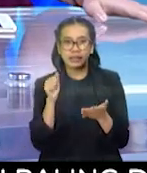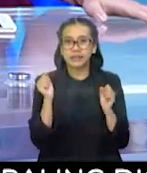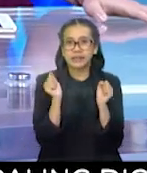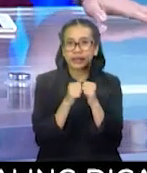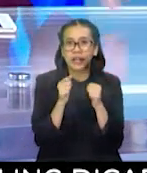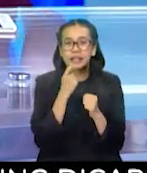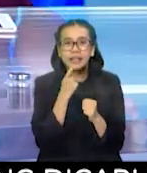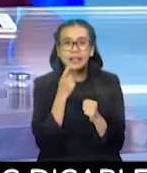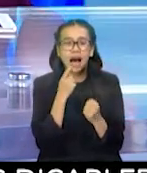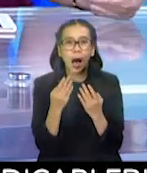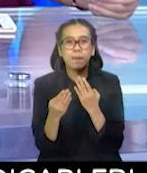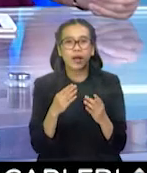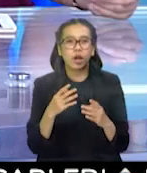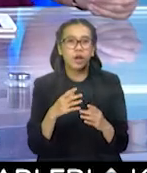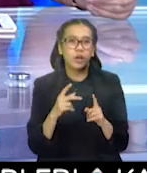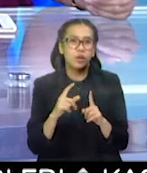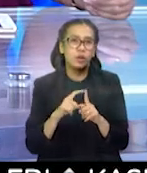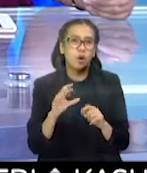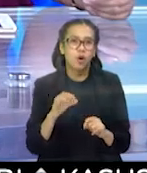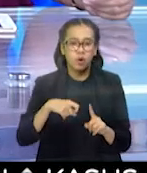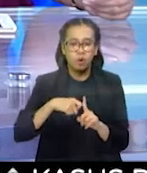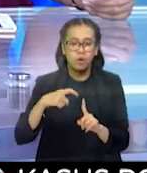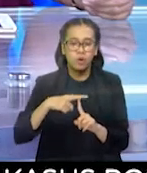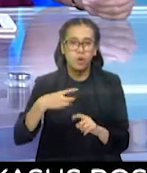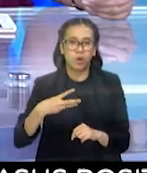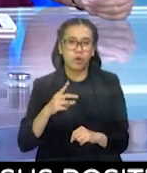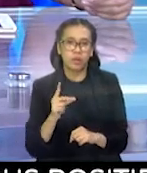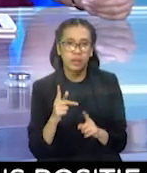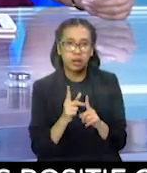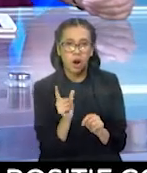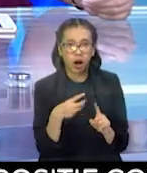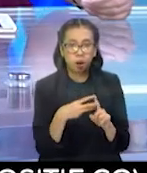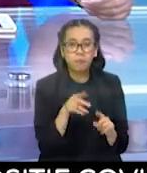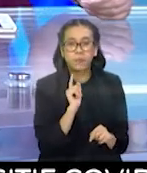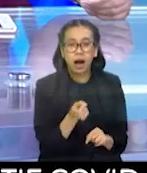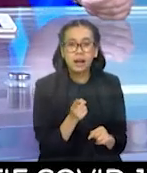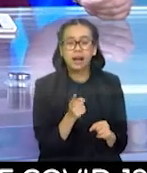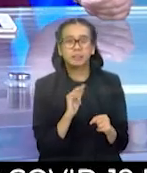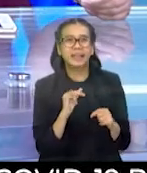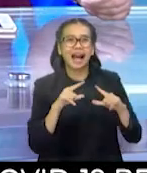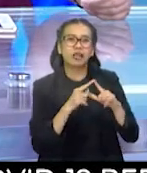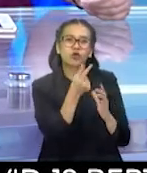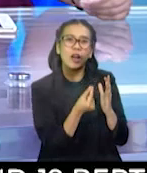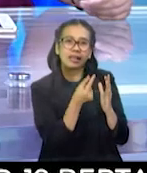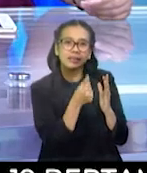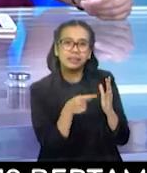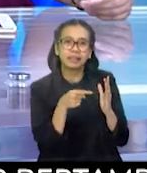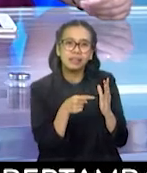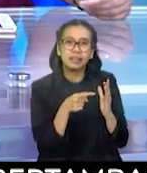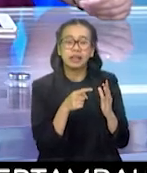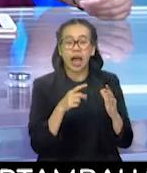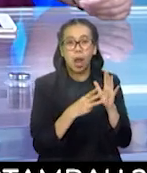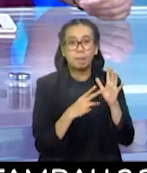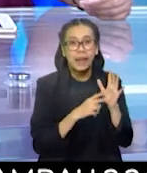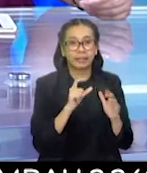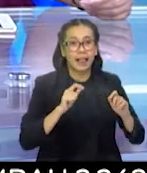Dr. Hub. Pada kerjasama ini, MNC Life memberi proteksi kepada setiap pasien yang memesan layanan kesehatan di aplikasi Dr. Hub.